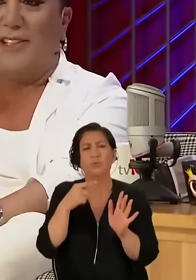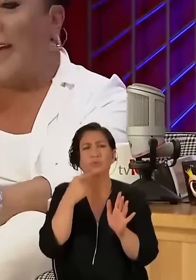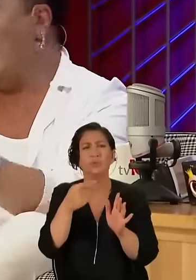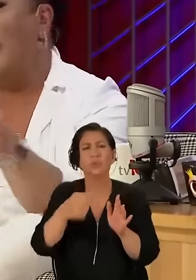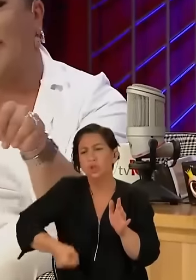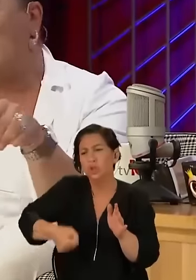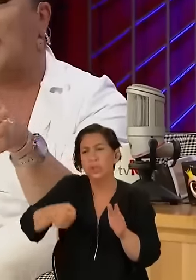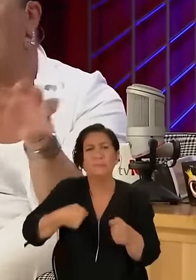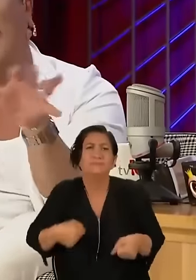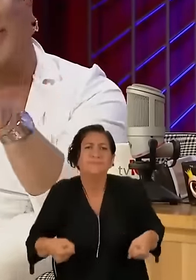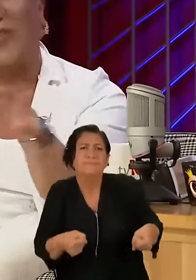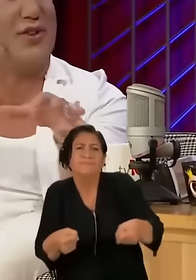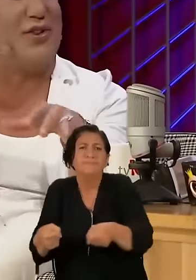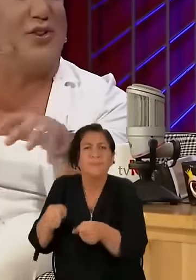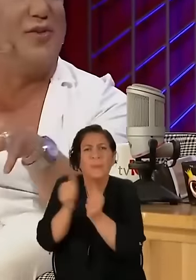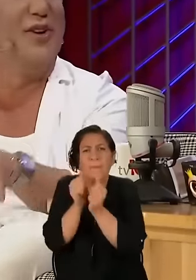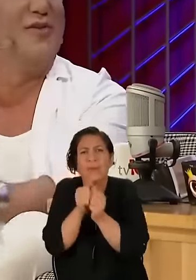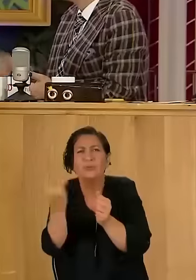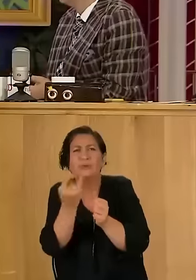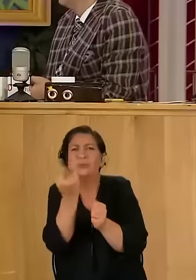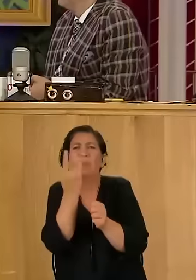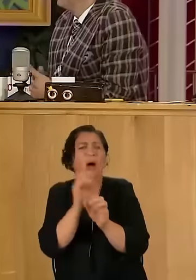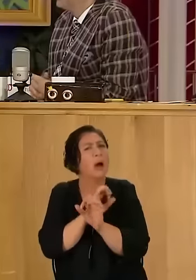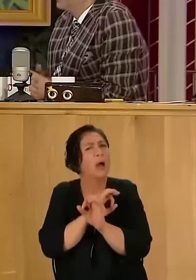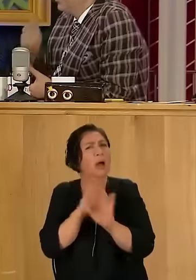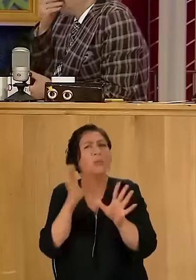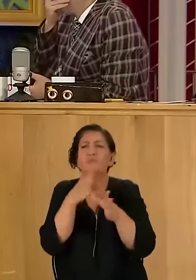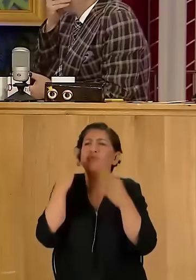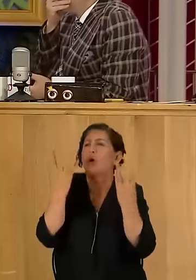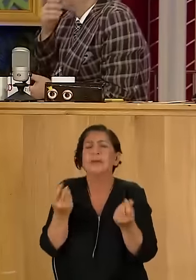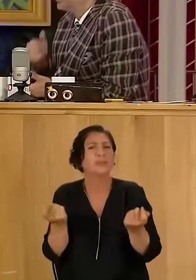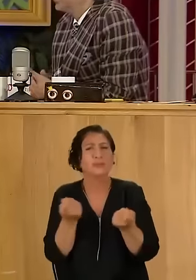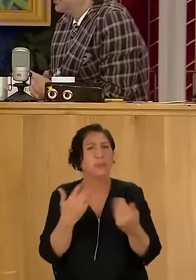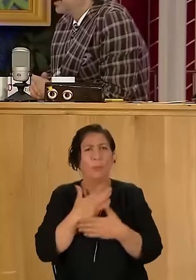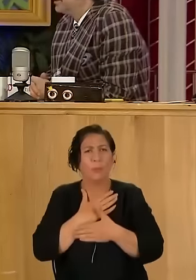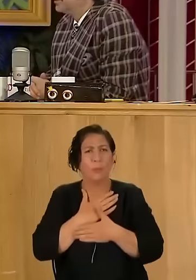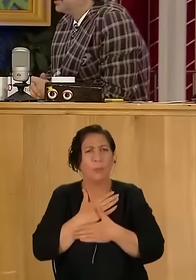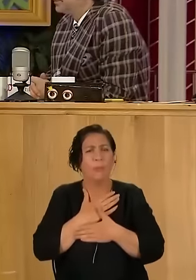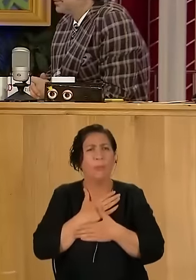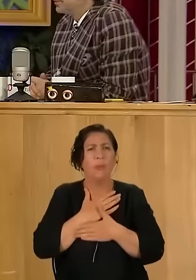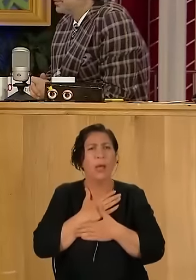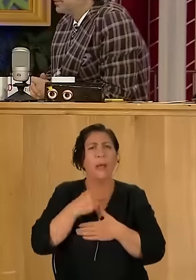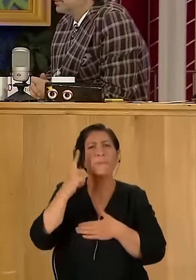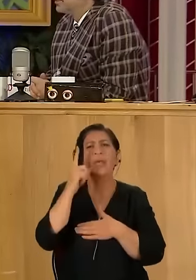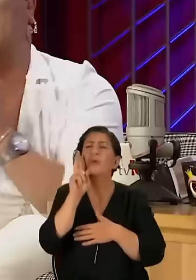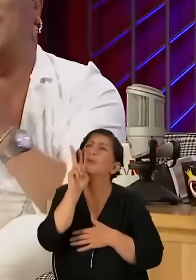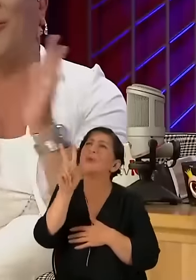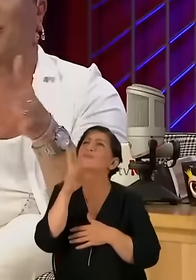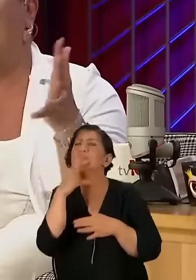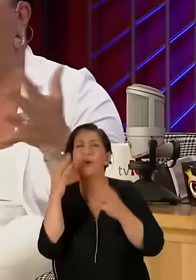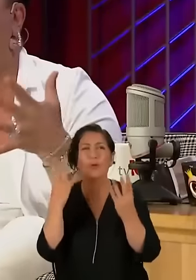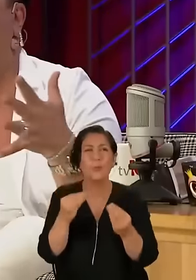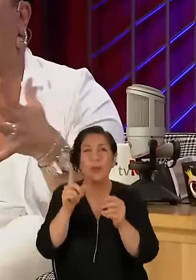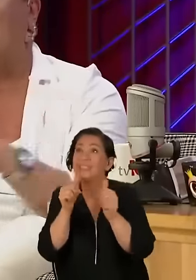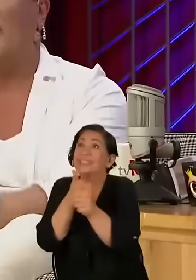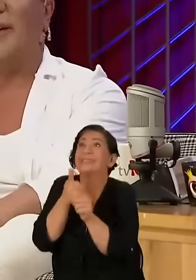bundan. Çantalarını taşıyordum. Onların yanında dolaşıyordum. Harikulade. Mutlu olmaya çalışıyordum. Yani bir kere onları göreyim diye mutlu olurdum.